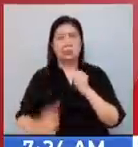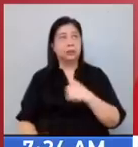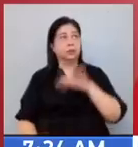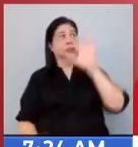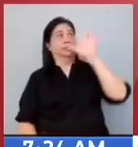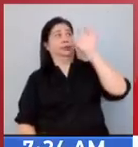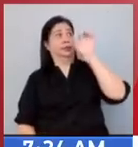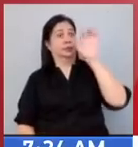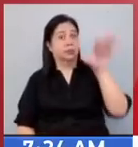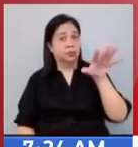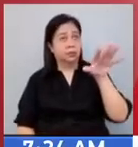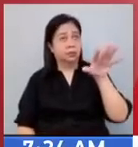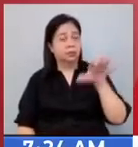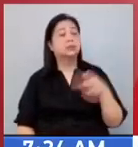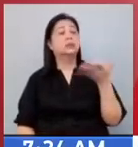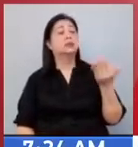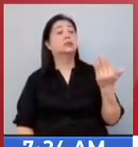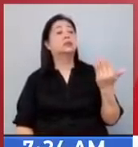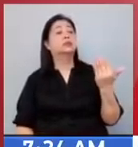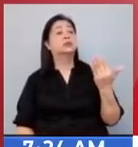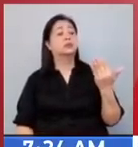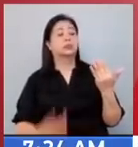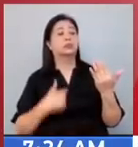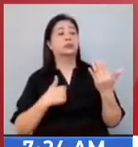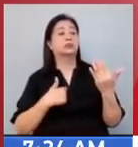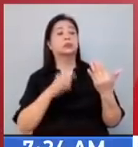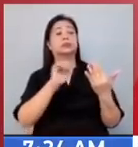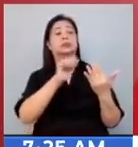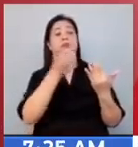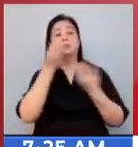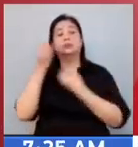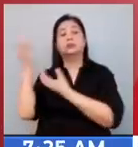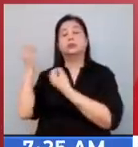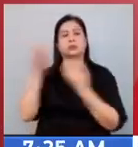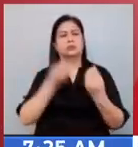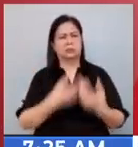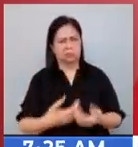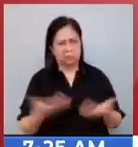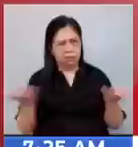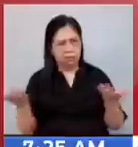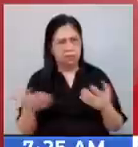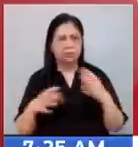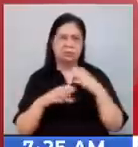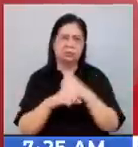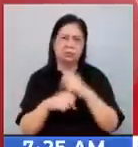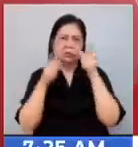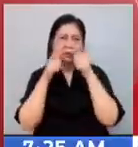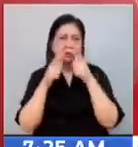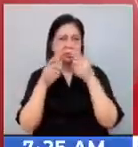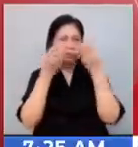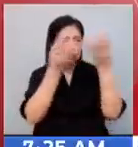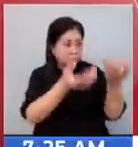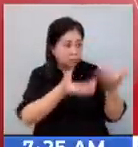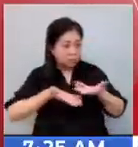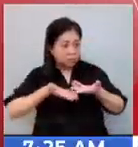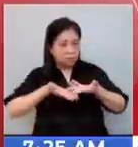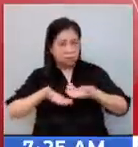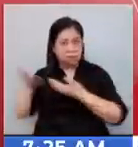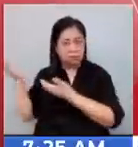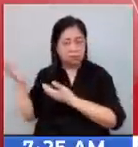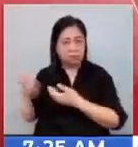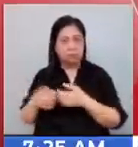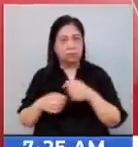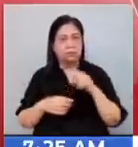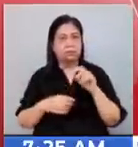lang din po nila sa Board of Trustees ng school. Mm-hmm. So basically, parang ire-relay lang nila. Ang pangunahing tanong dyan, paano yung